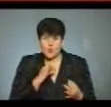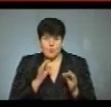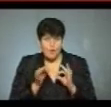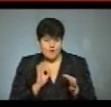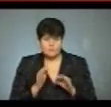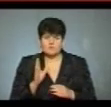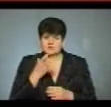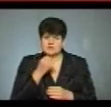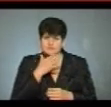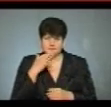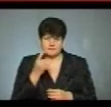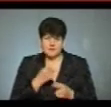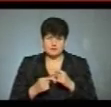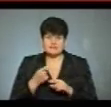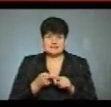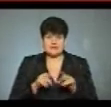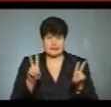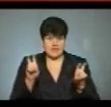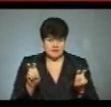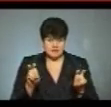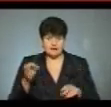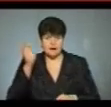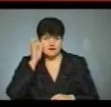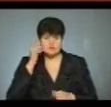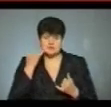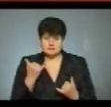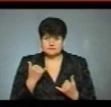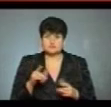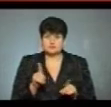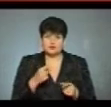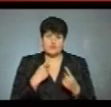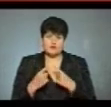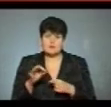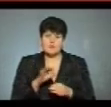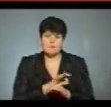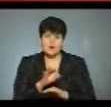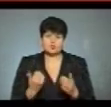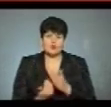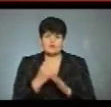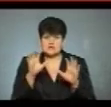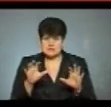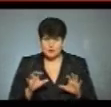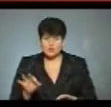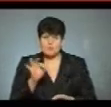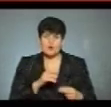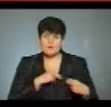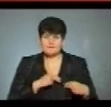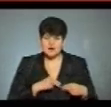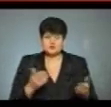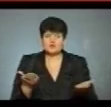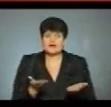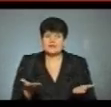ще неодноразово повертатися до цієї теми. Нагадаю нашим глядачам, що ми говорили про проект нового закону про працю,